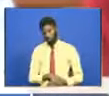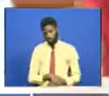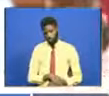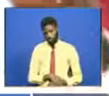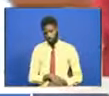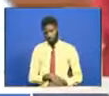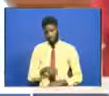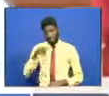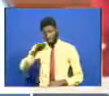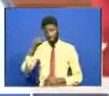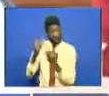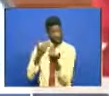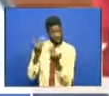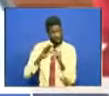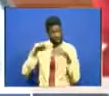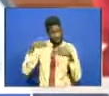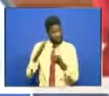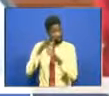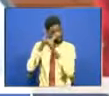Mtalinda ama hamulindi?